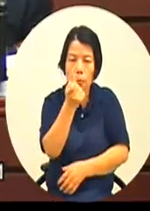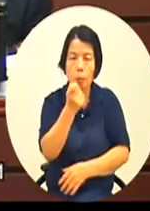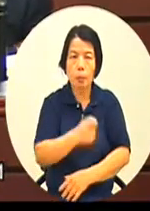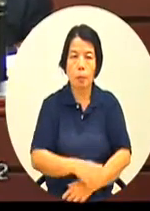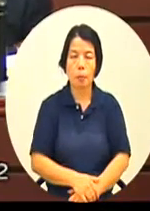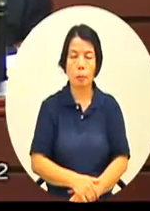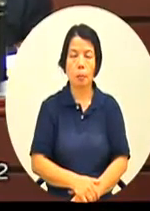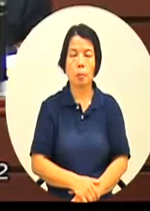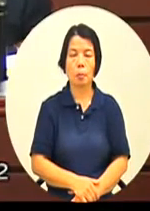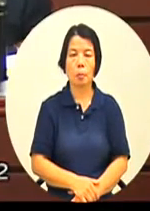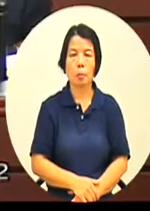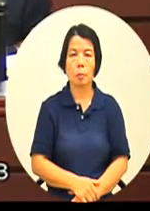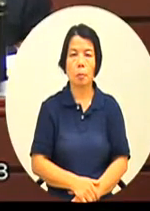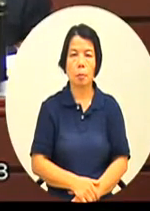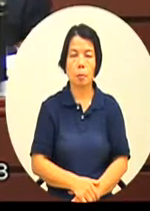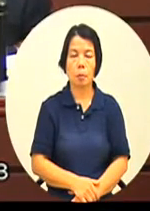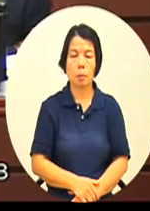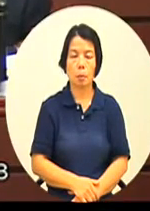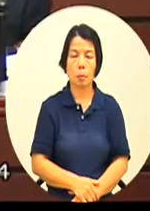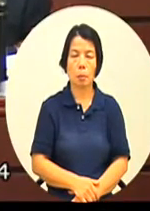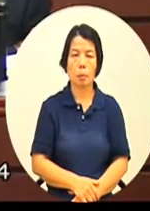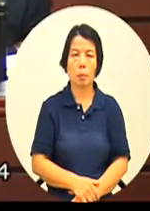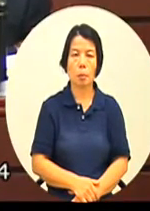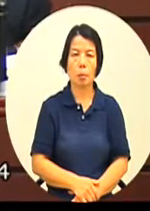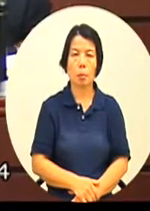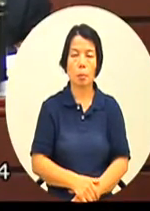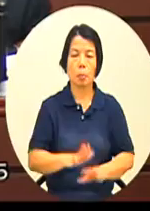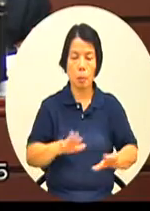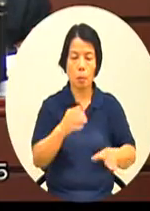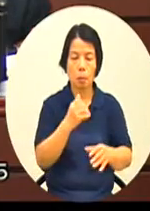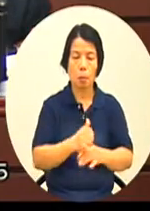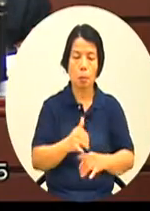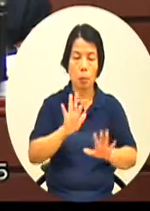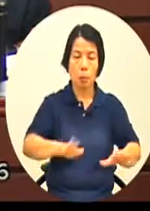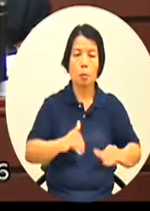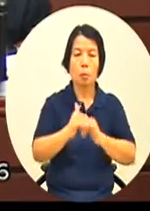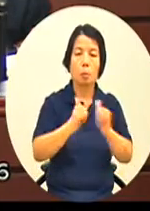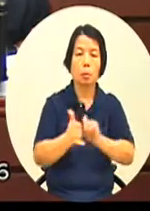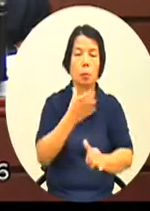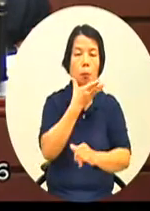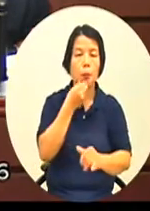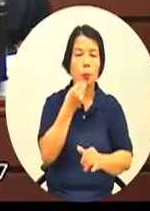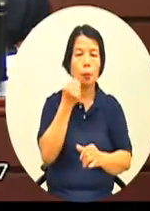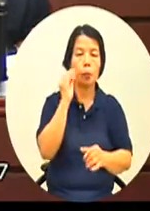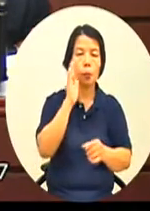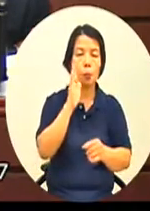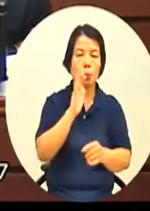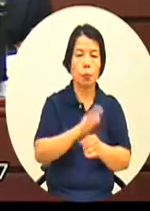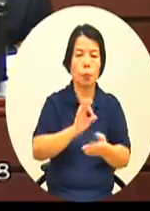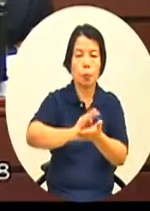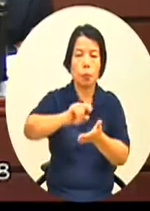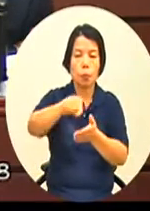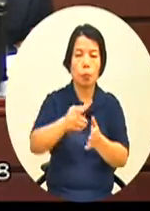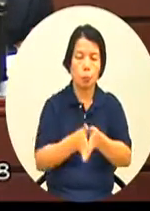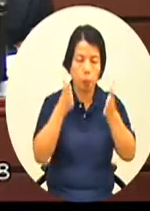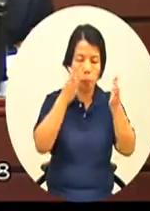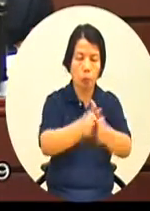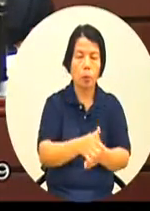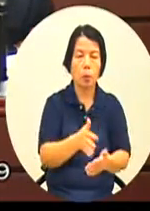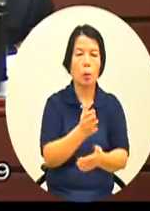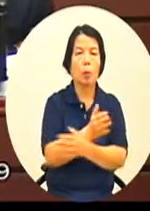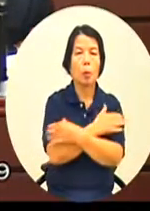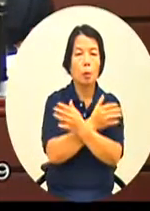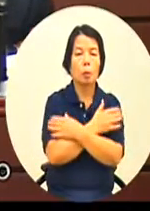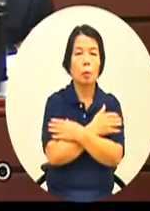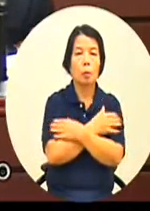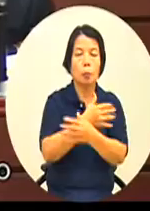低度使用的我们拿出来看是不是有可能，但是因为是做社会福利使用，所以它也会有相关的限制，譬如说儿童的社会福利机构它必